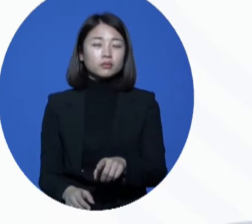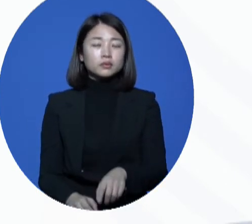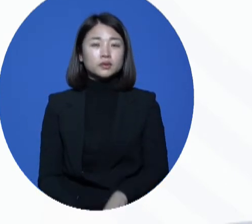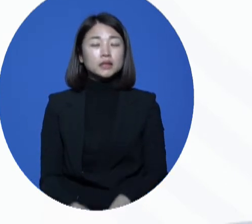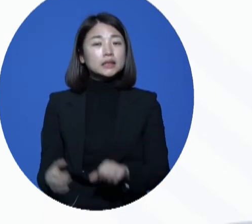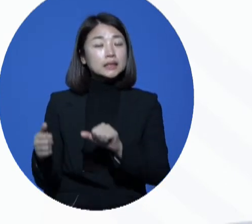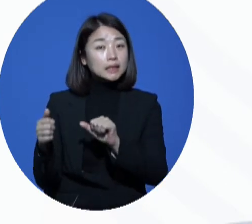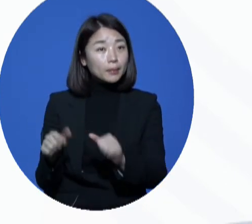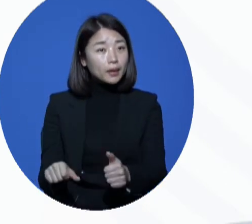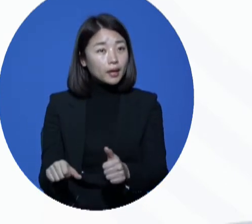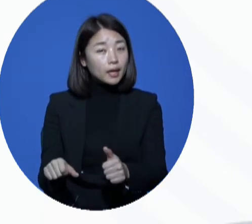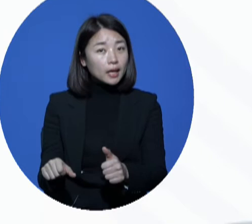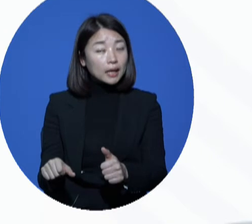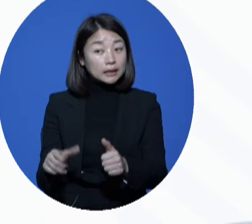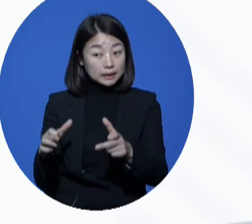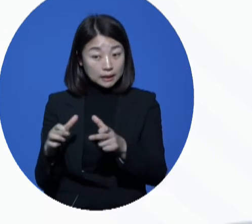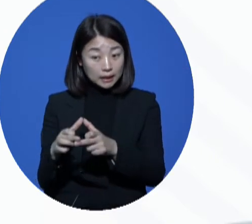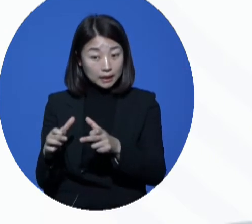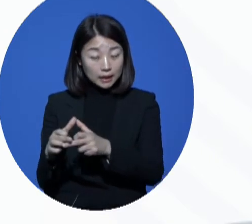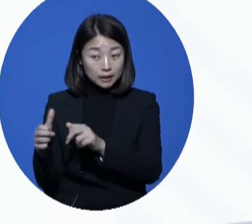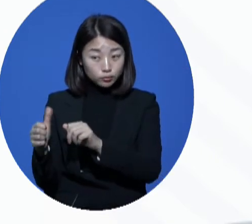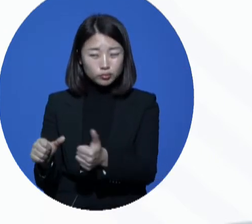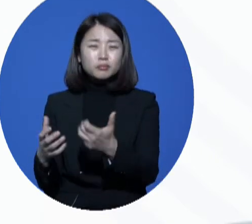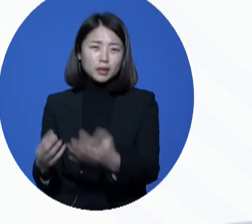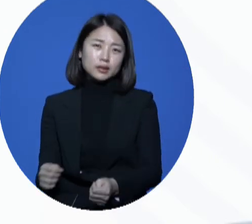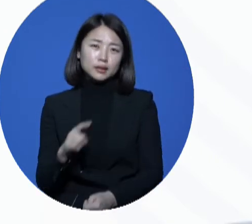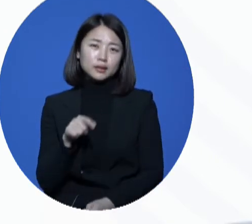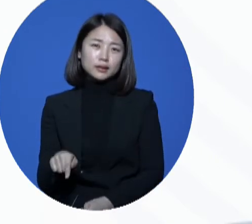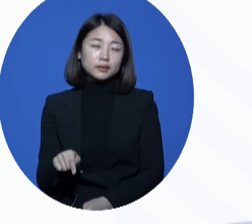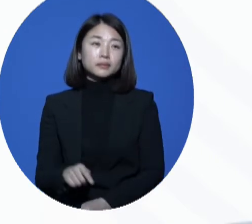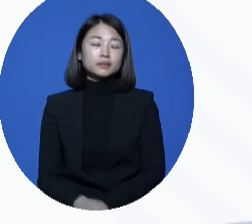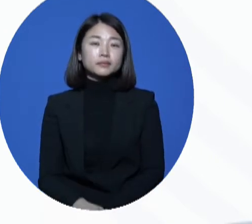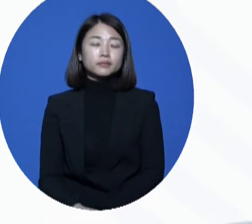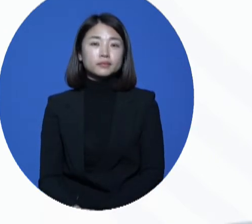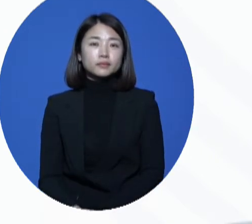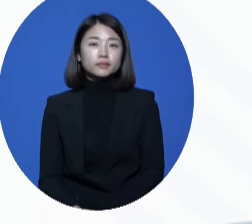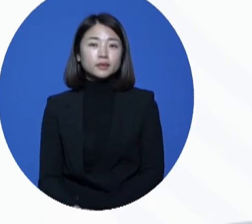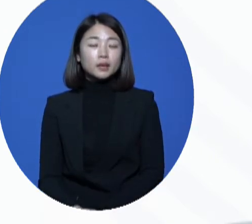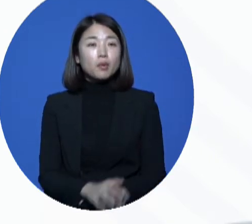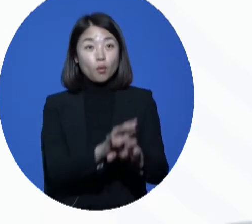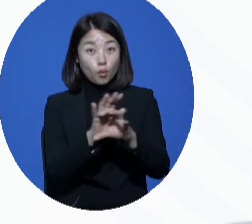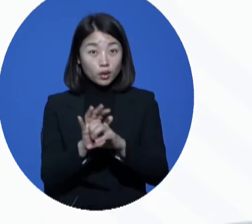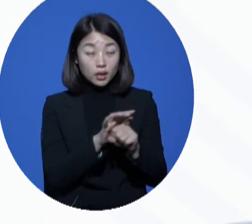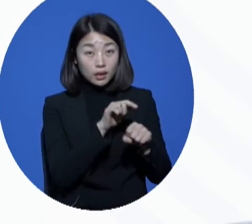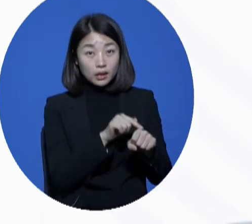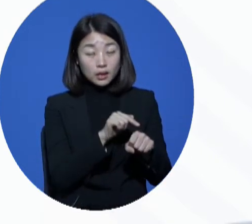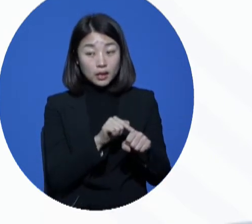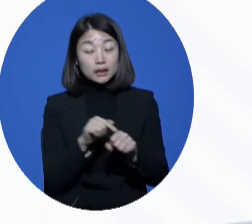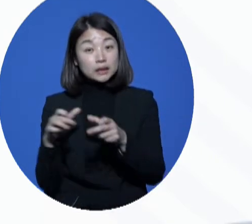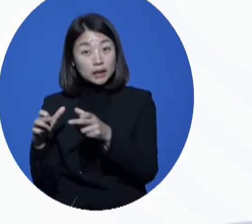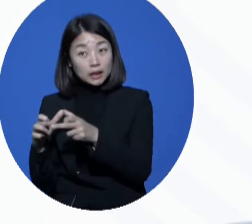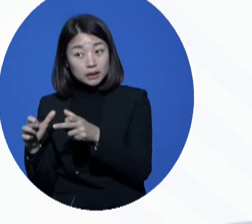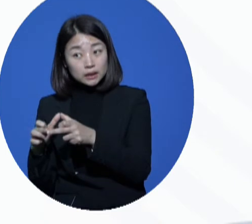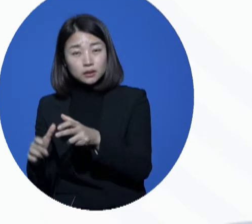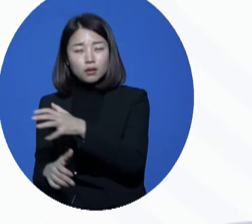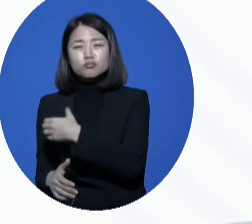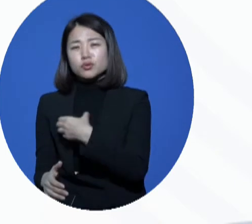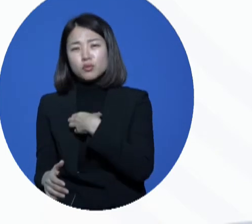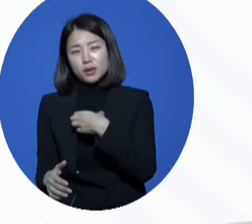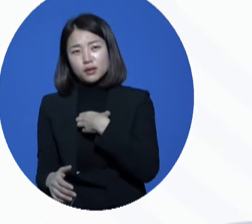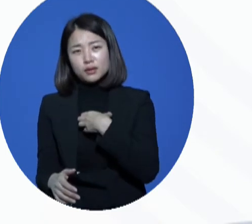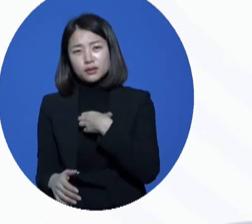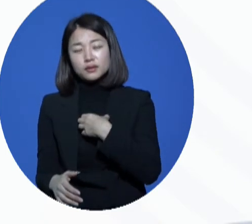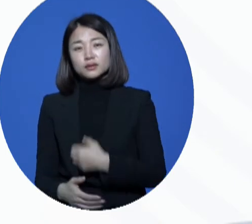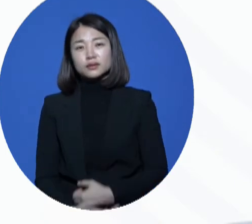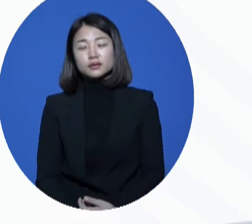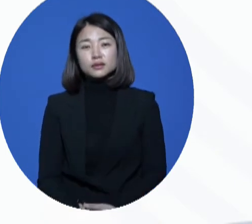그래서 사망자 중에 장애인 사망자가 많을 수밖에 없는 것은 그만큼 이제 코로나가 이 장애인분들에게 굉장히